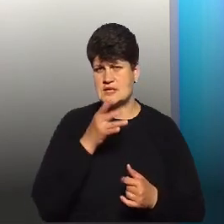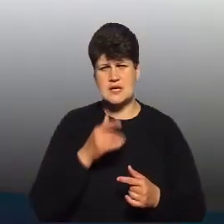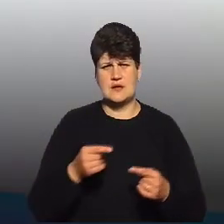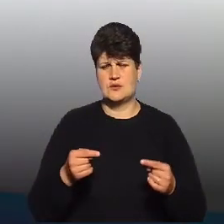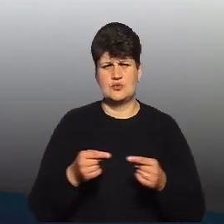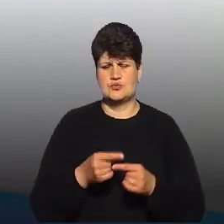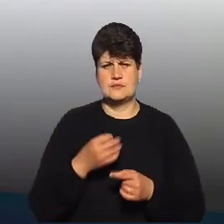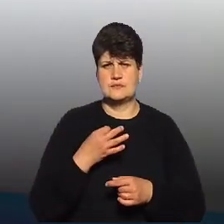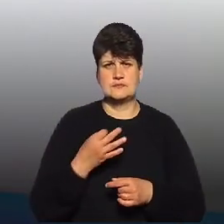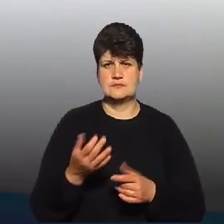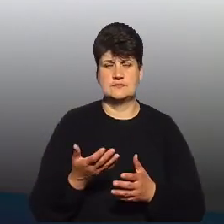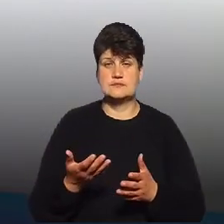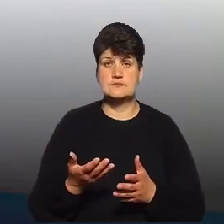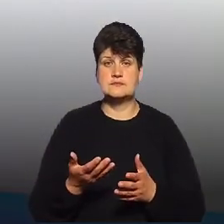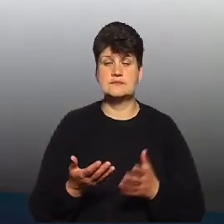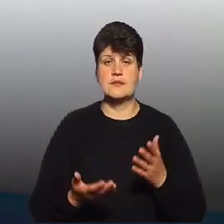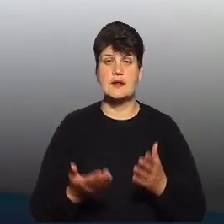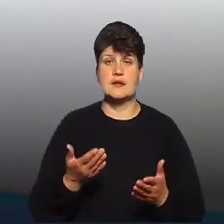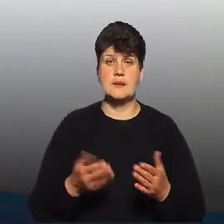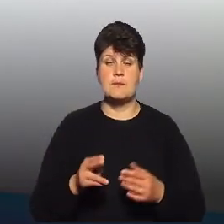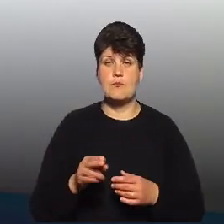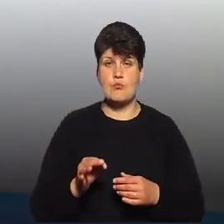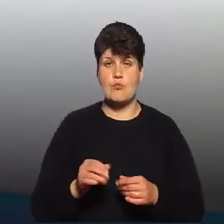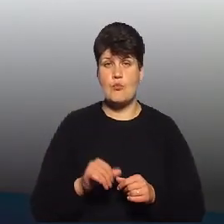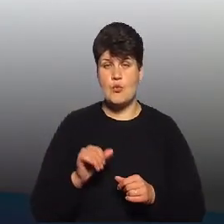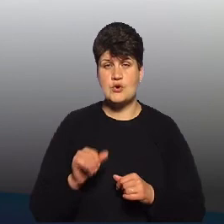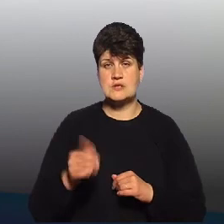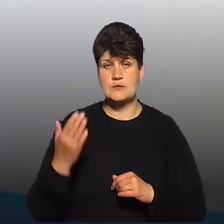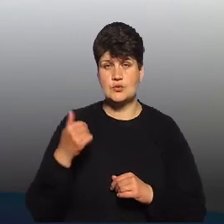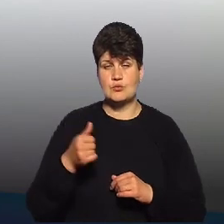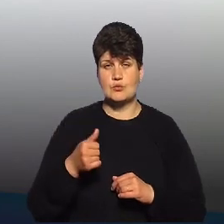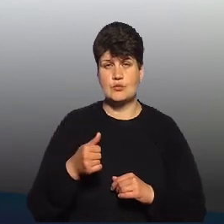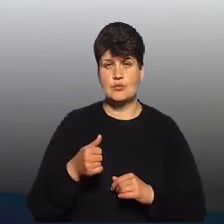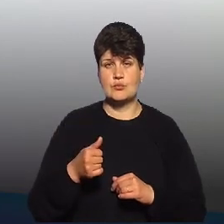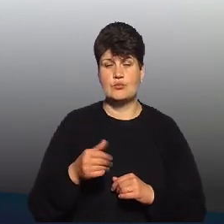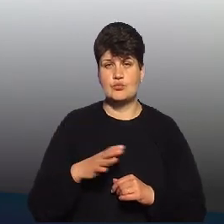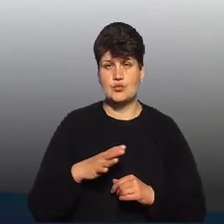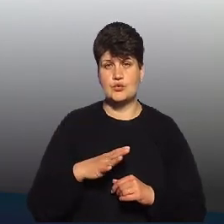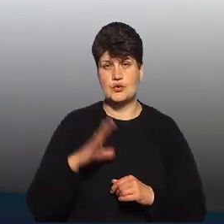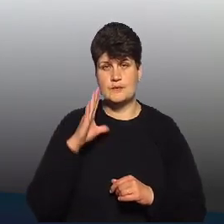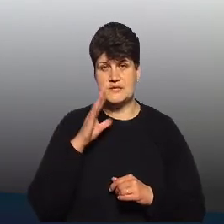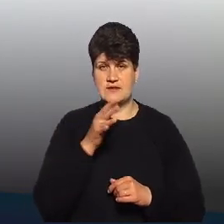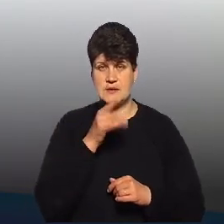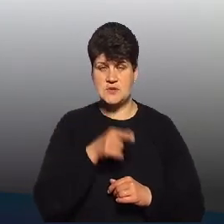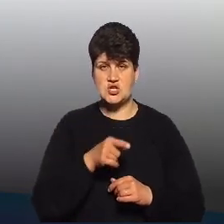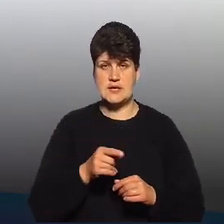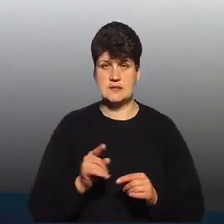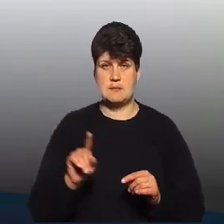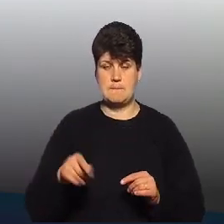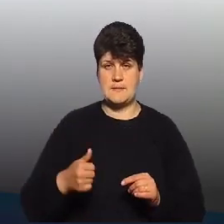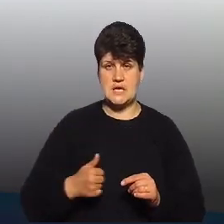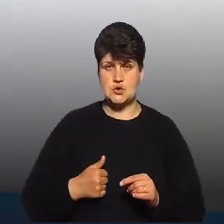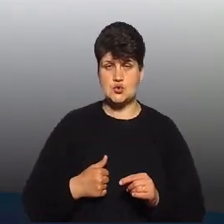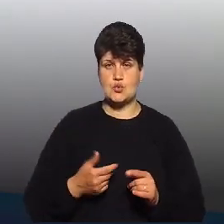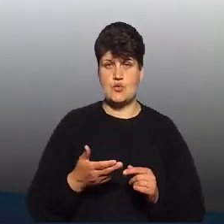вам навести, але по позаминулому призову були хлопці, яким от уже під час призову, тобто його призвали, а